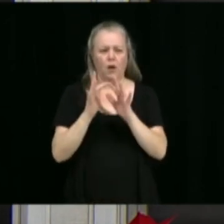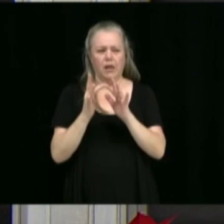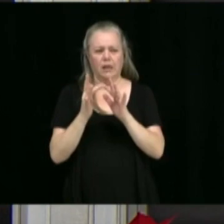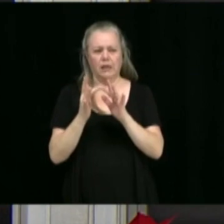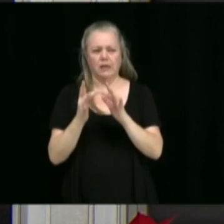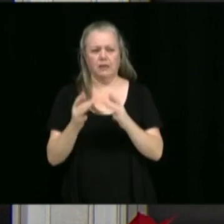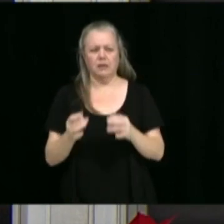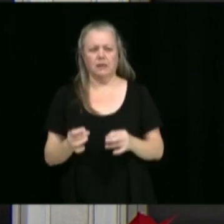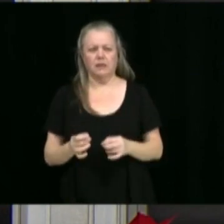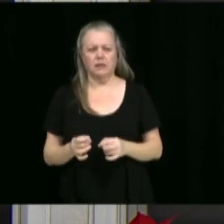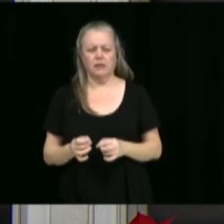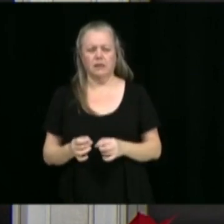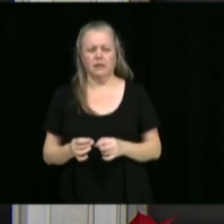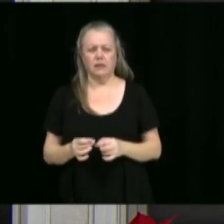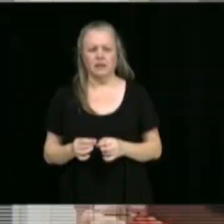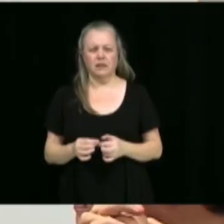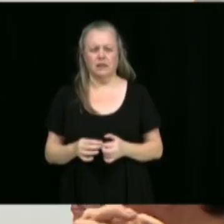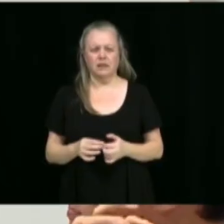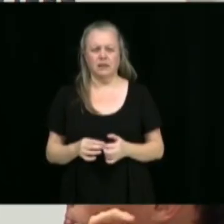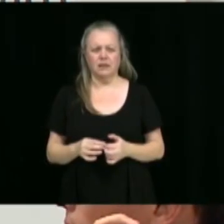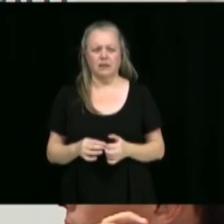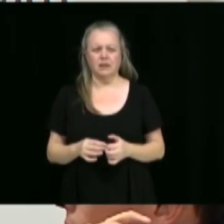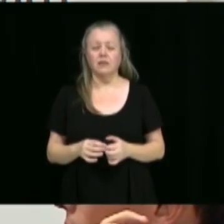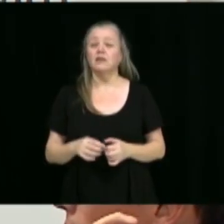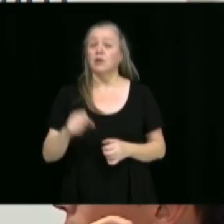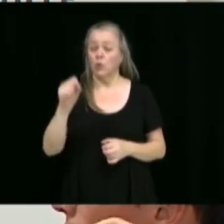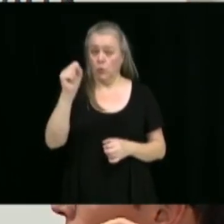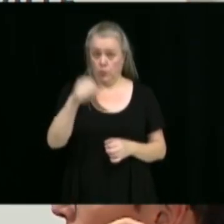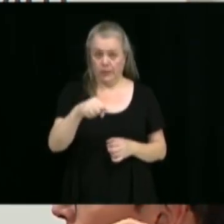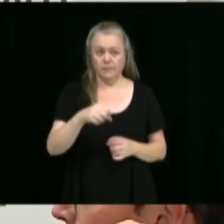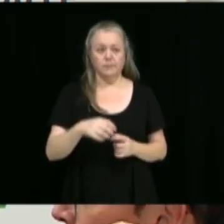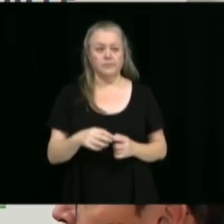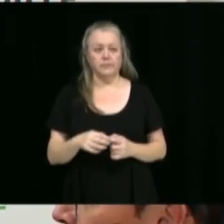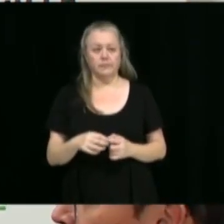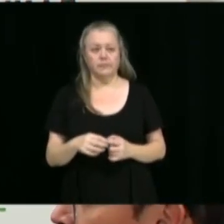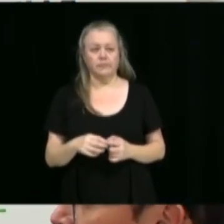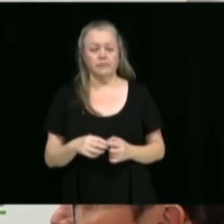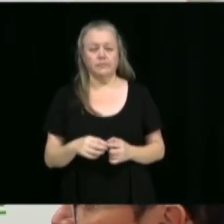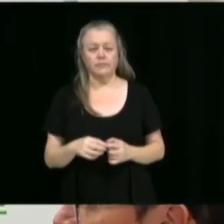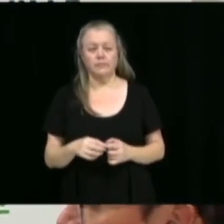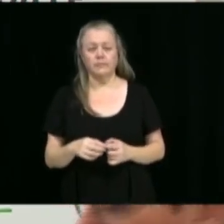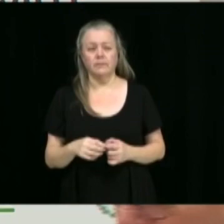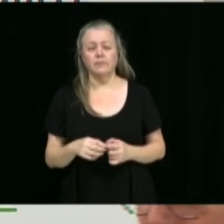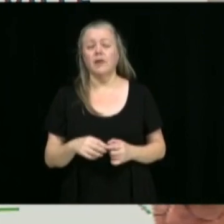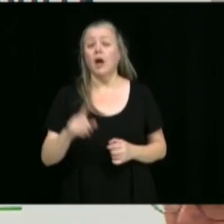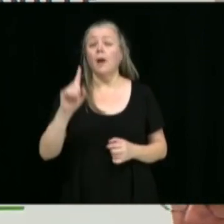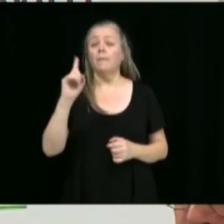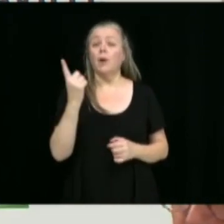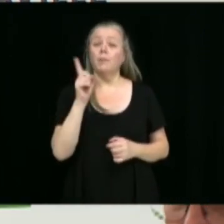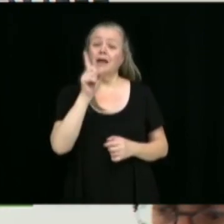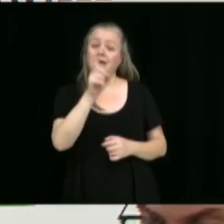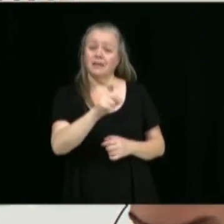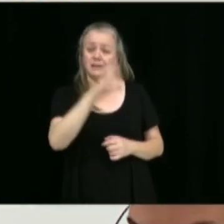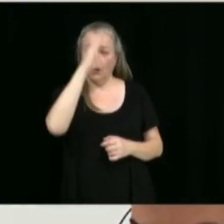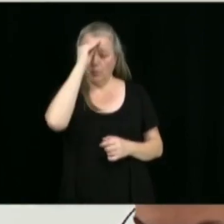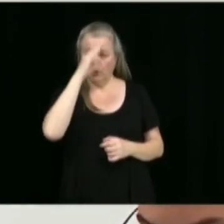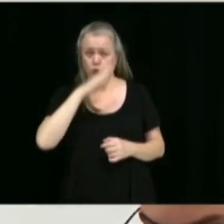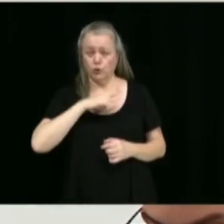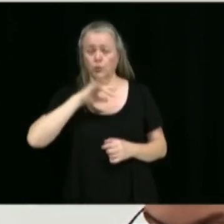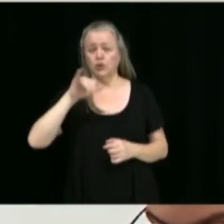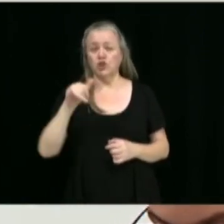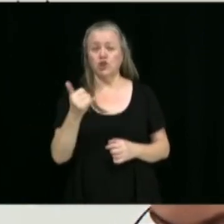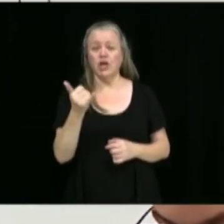questions en ligne? Oui, tout à fait, M. le maire. Donc, la première question de M.